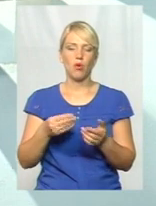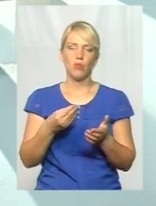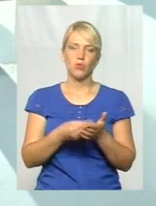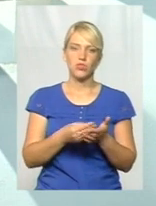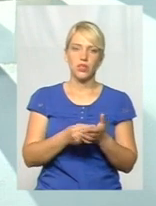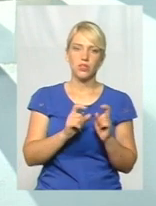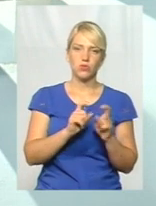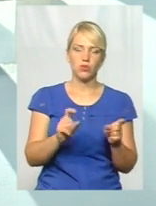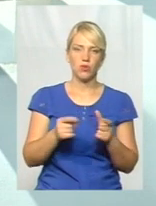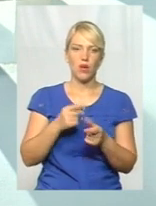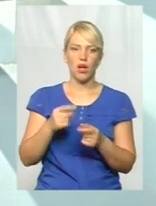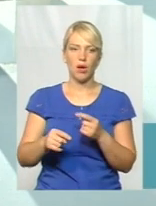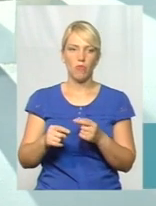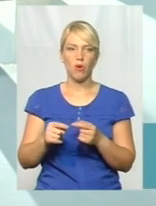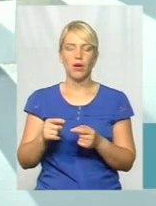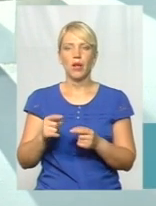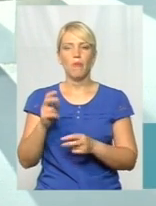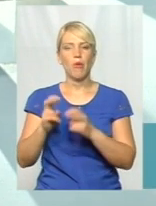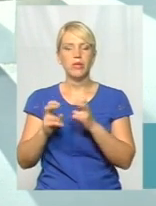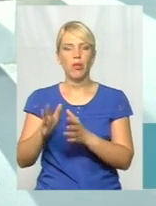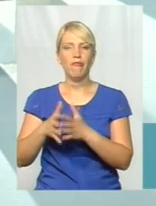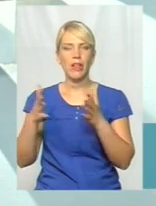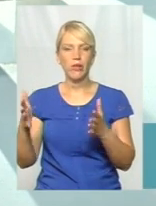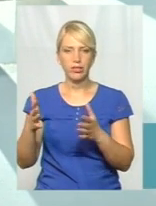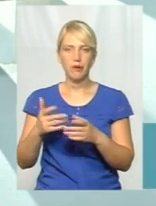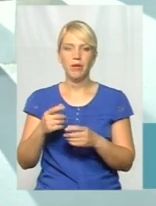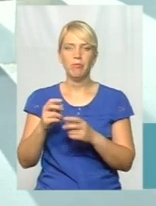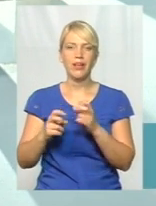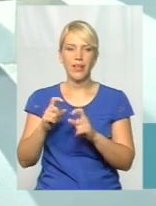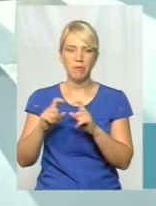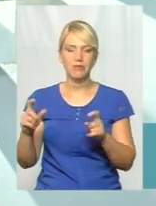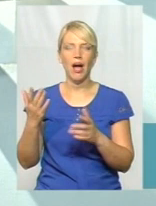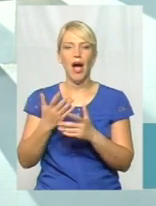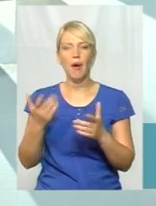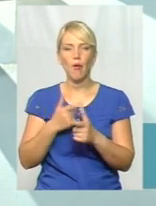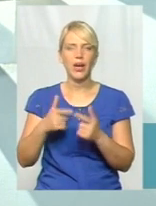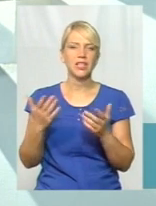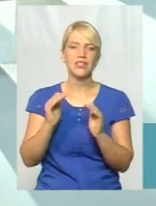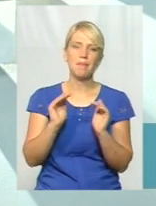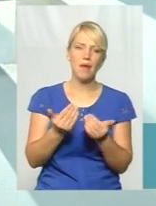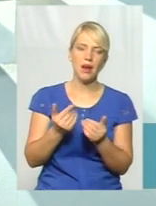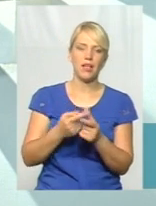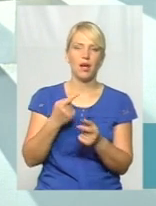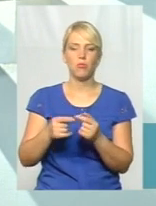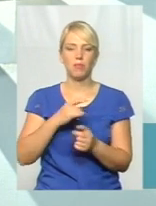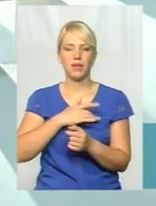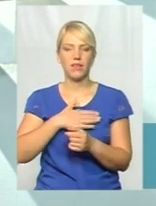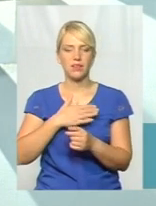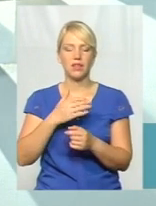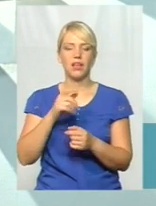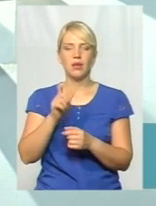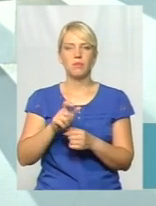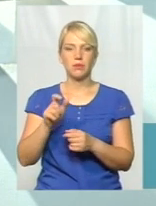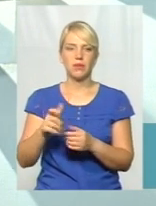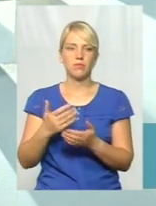установи, або промислові великі підприємства, або малі якісь підприємства, або взагалі приватні підприємці, там